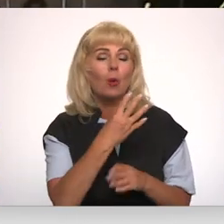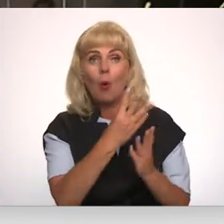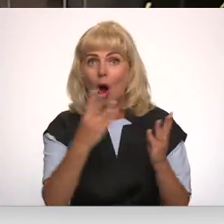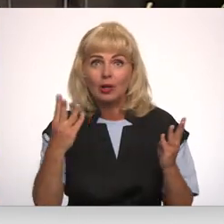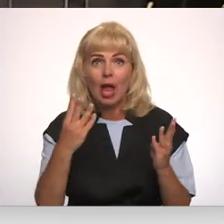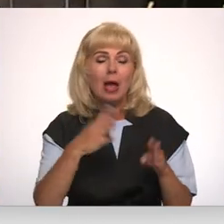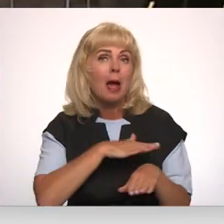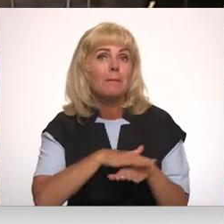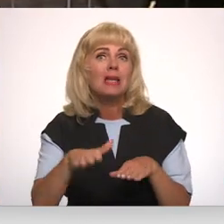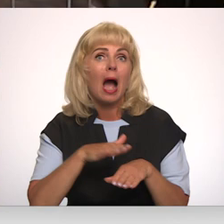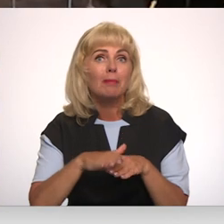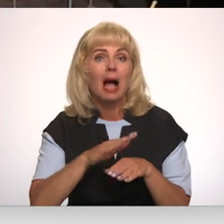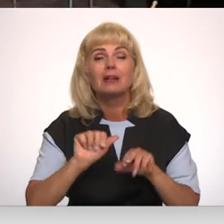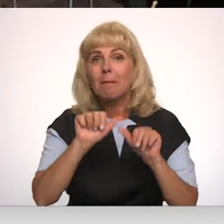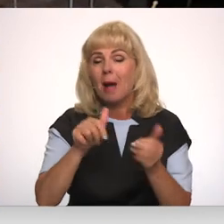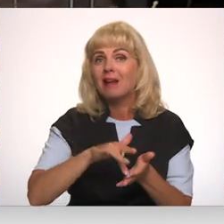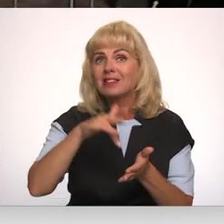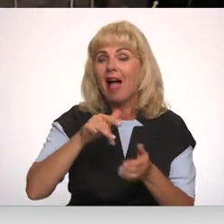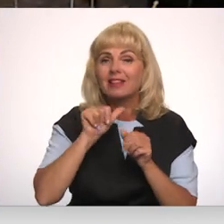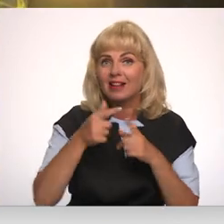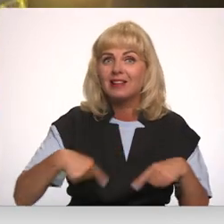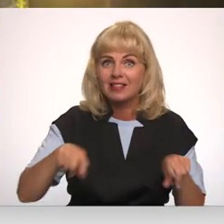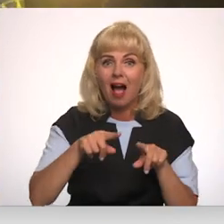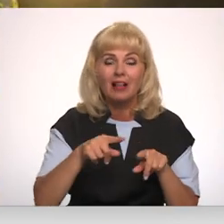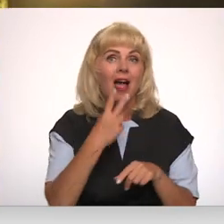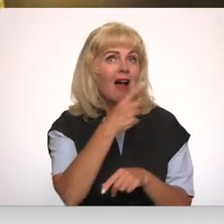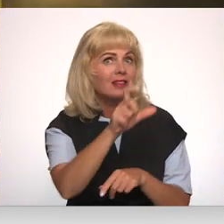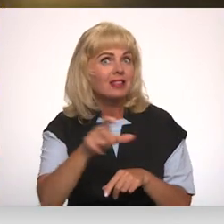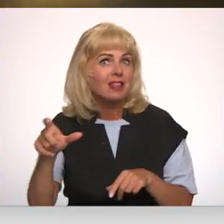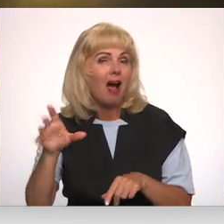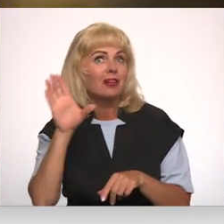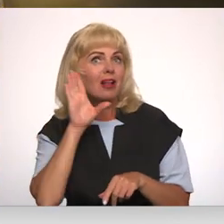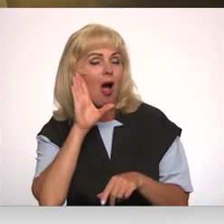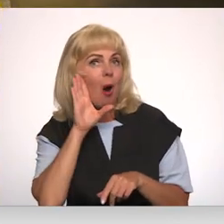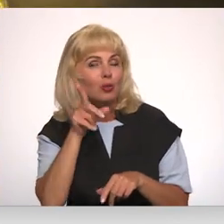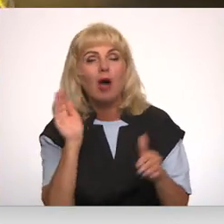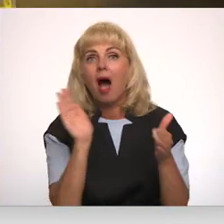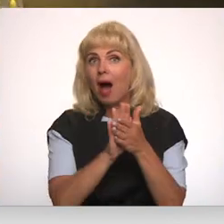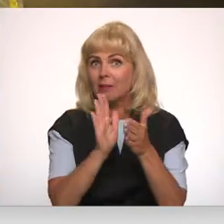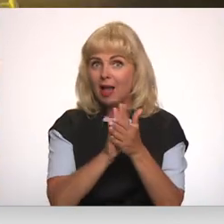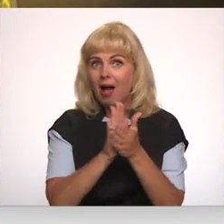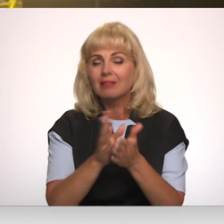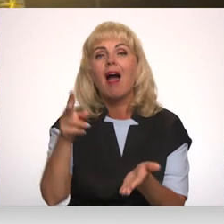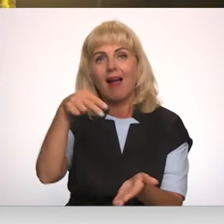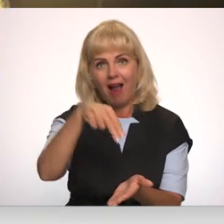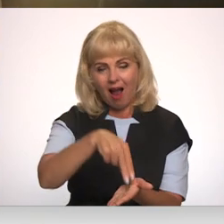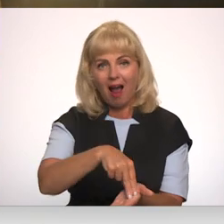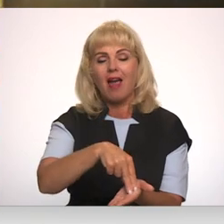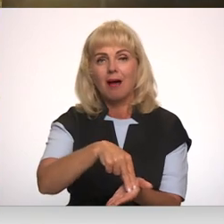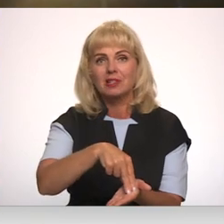milzīgo Ordvejas mākslas centra zāli. Skatītāji klausījās aizturēt elpu un aplaudēja kājās stāvot.